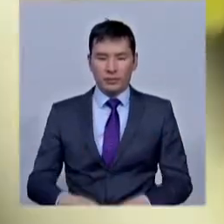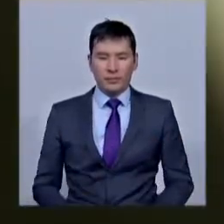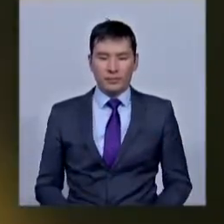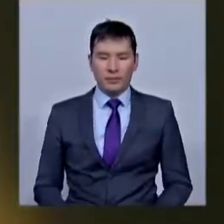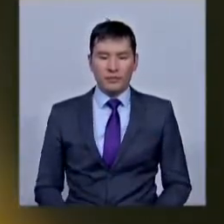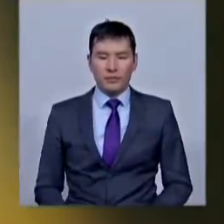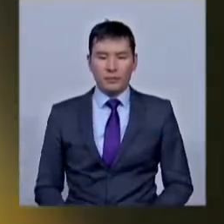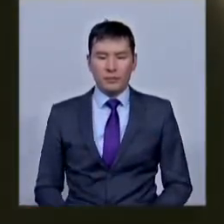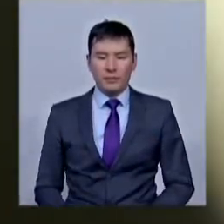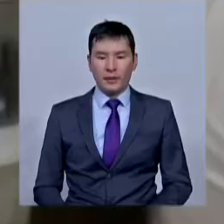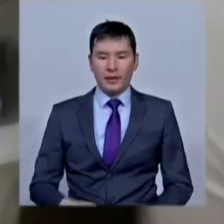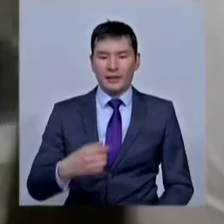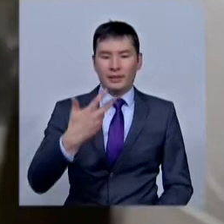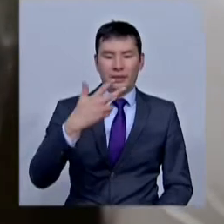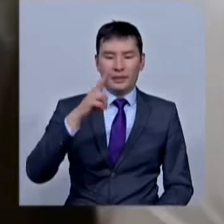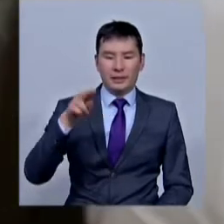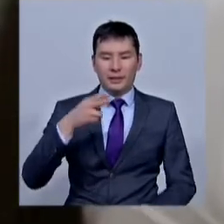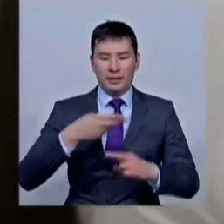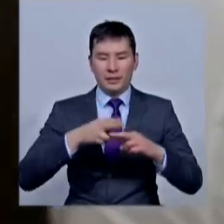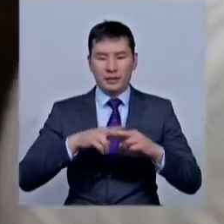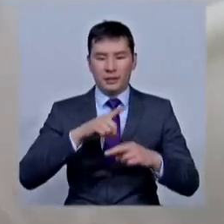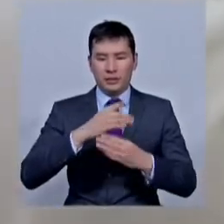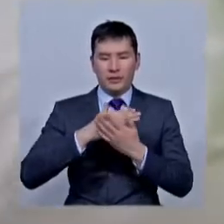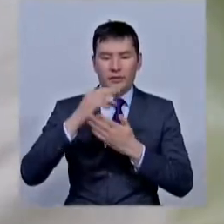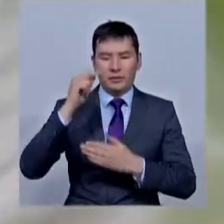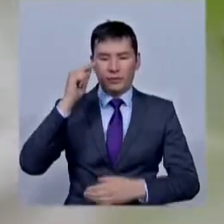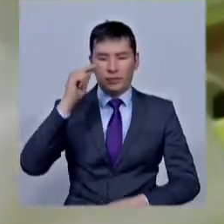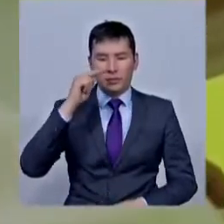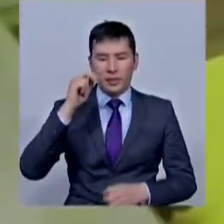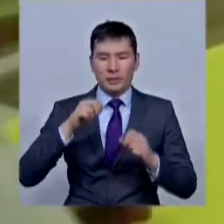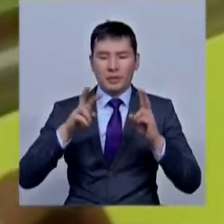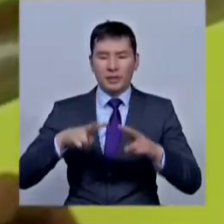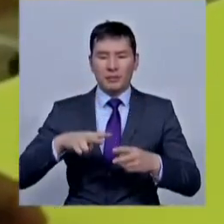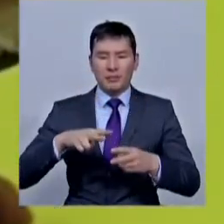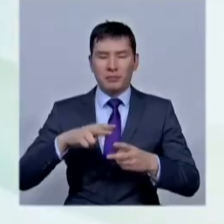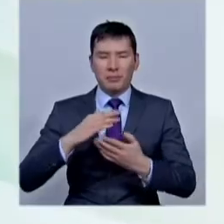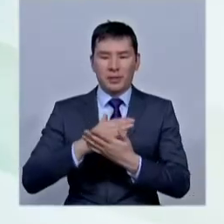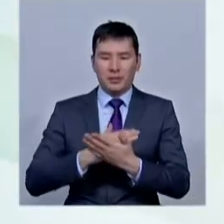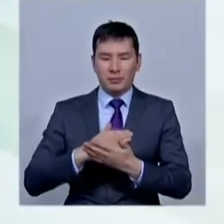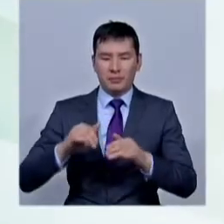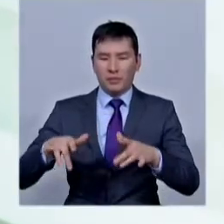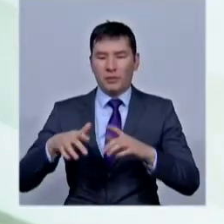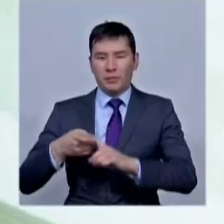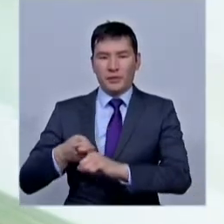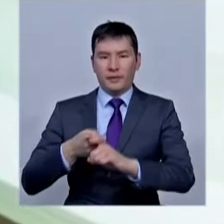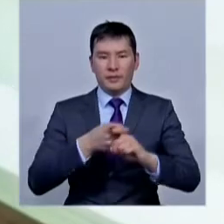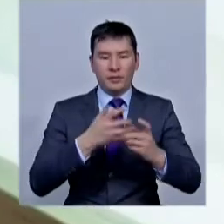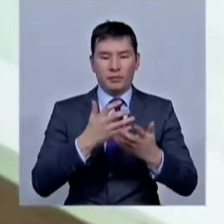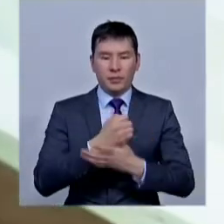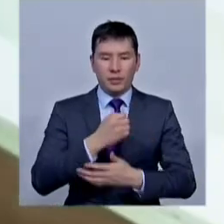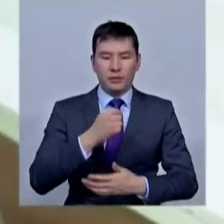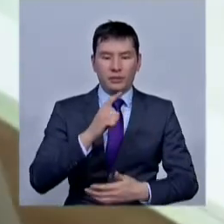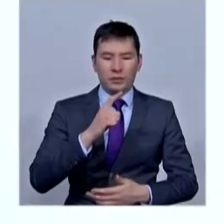Зертханада 3D принтермен негізден жоғары сынып оқушылары жұмыс істейді екен. Арнайы бағдарлама жүктелген принтердің көмегімен бүгінде оқушылар телефон